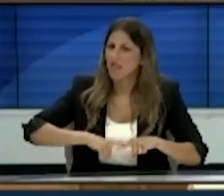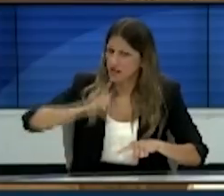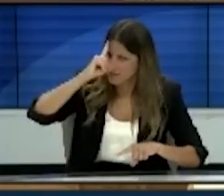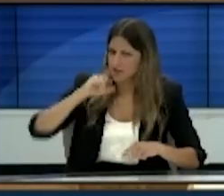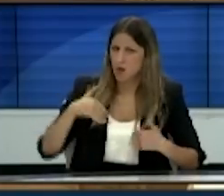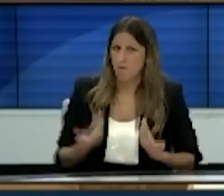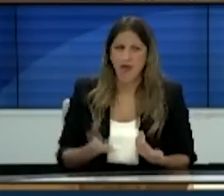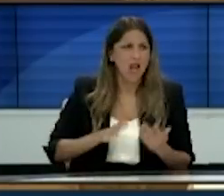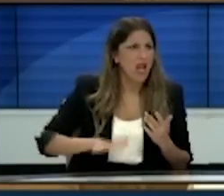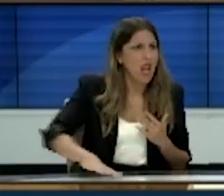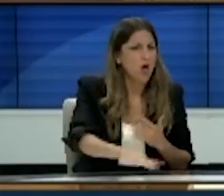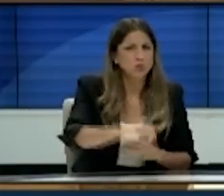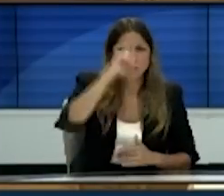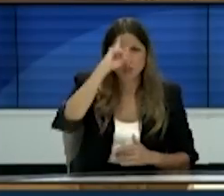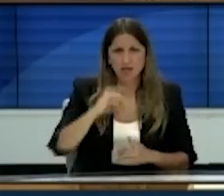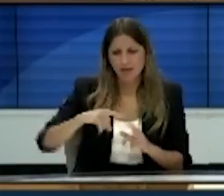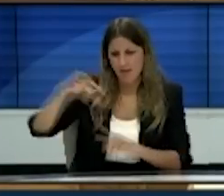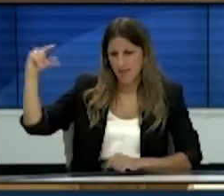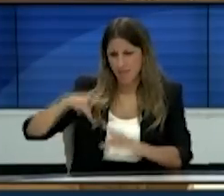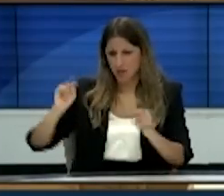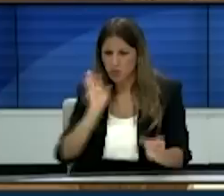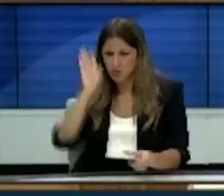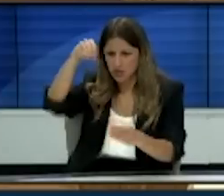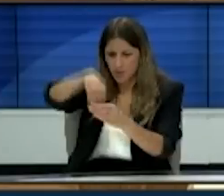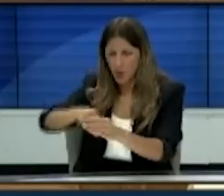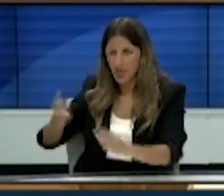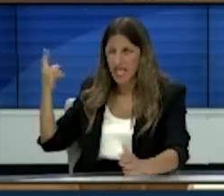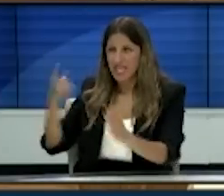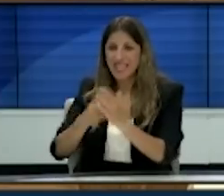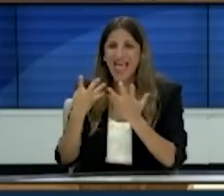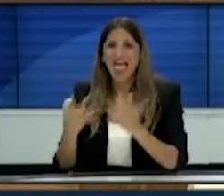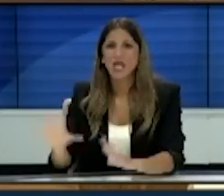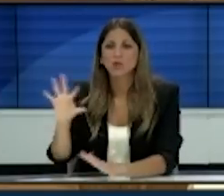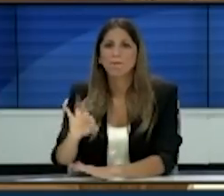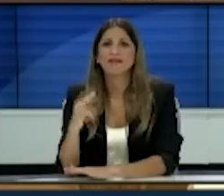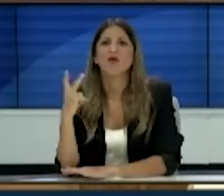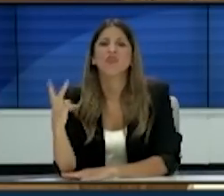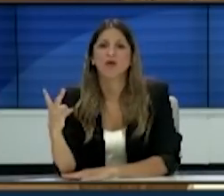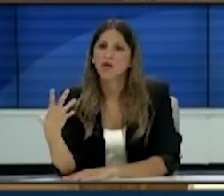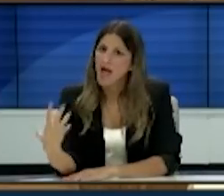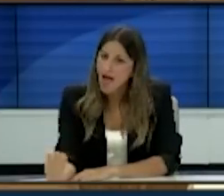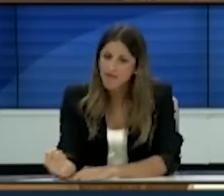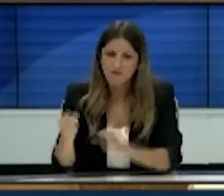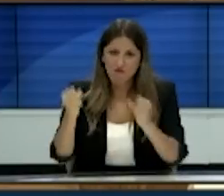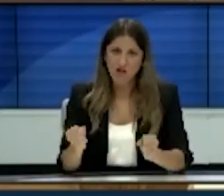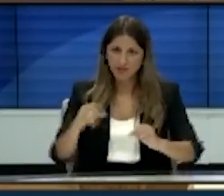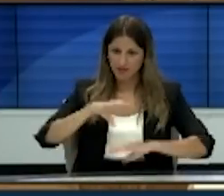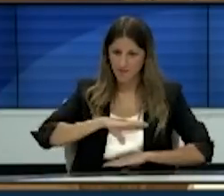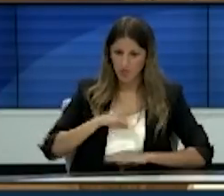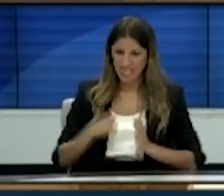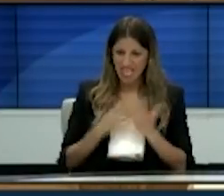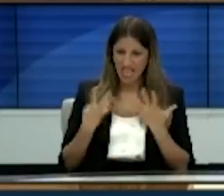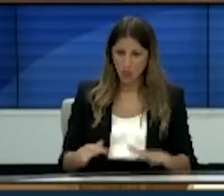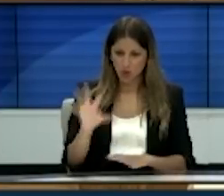όλοι και ο ελληνικός λαός, είναι στο ΝΑΤΟ από το 1952. Έχει αμερικάνικες στρατιωτικές βάσεις από το